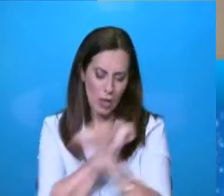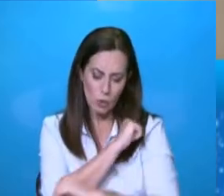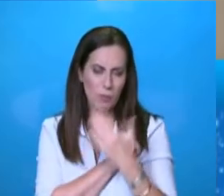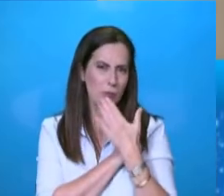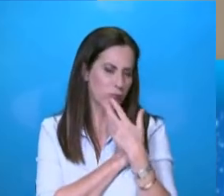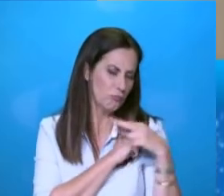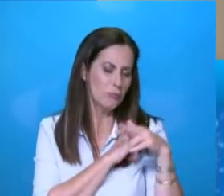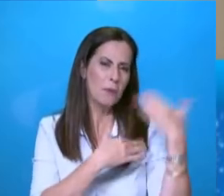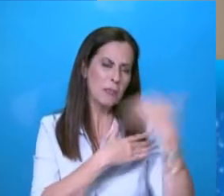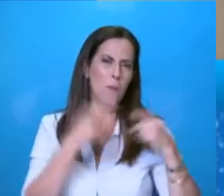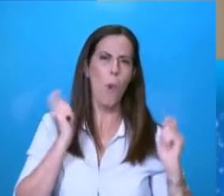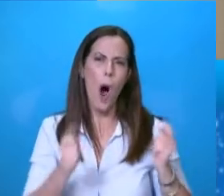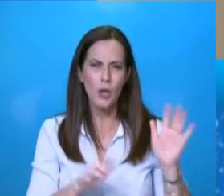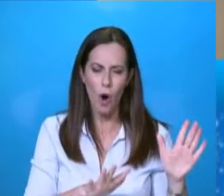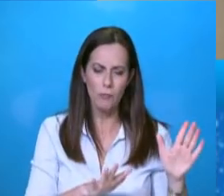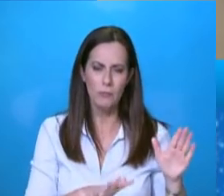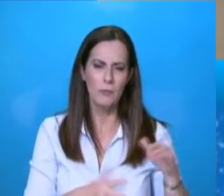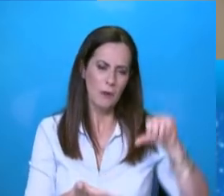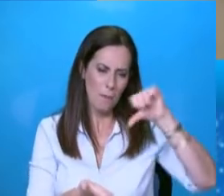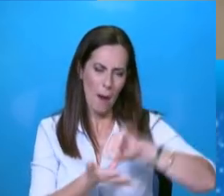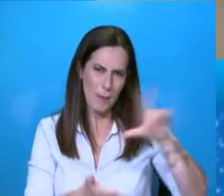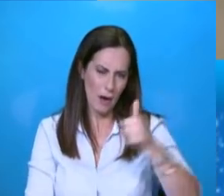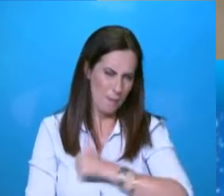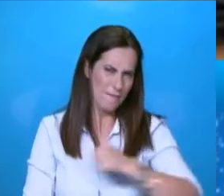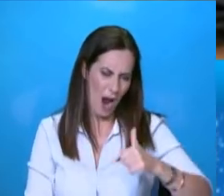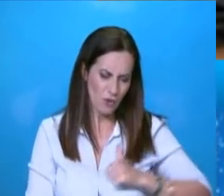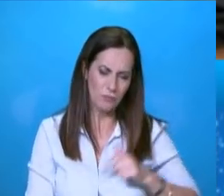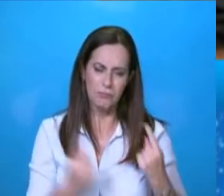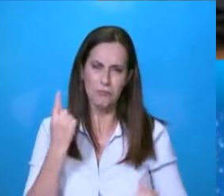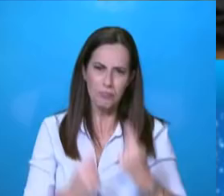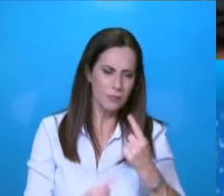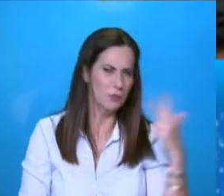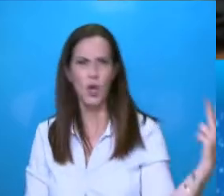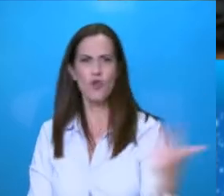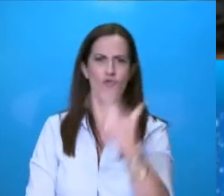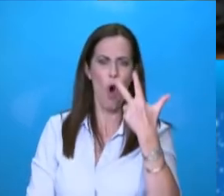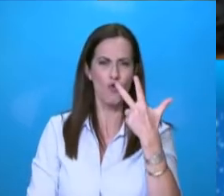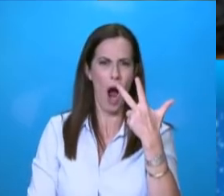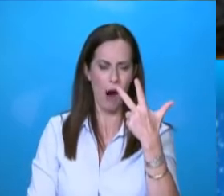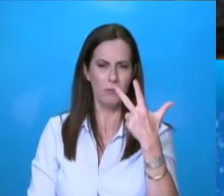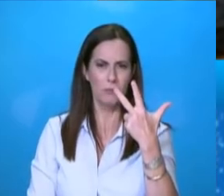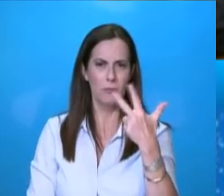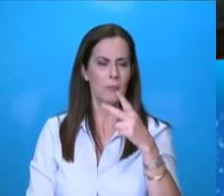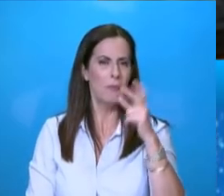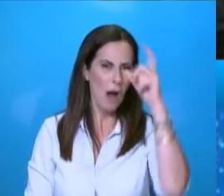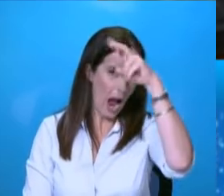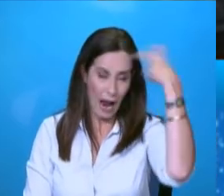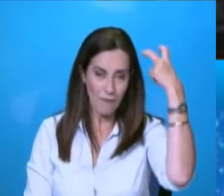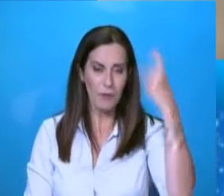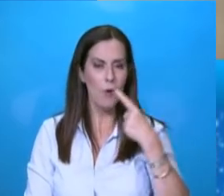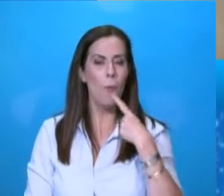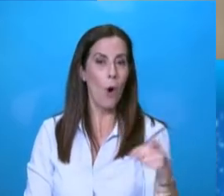ישראלים ממועדון לילה בבירה הפולנית בוורשה, כשפתאום מגיחים 3 תוקפים ערבים שמזהים